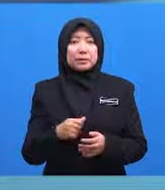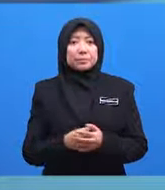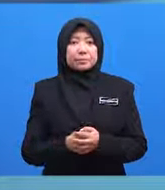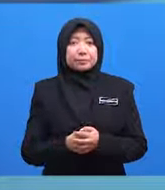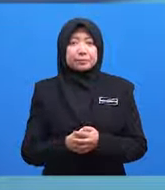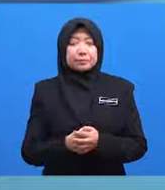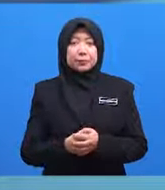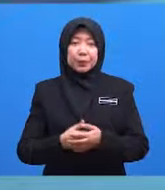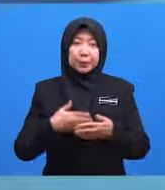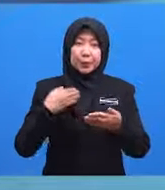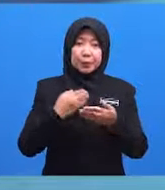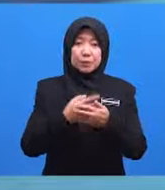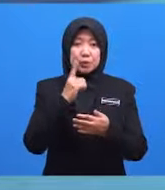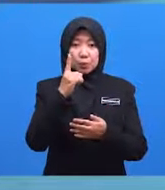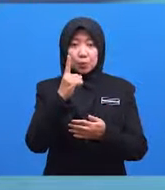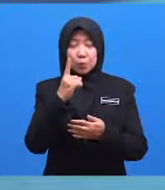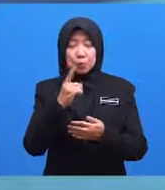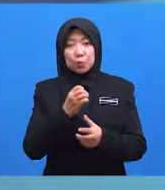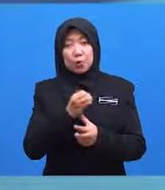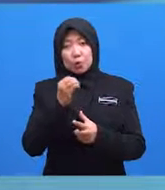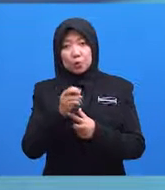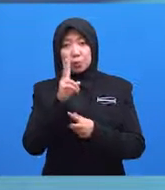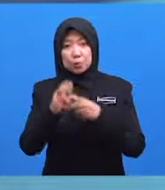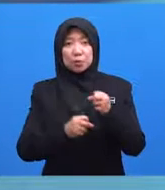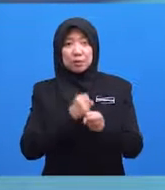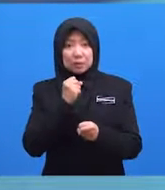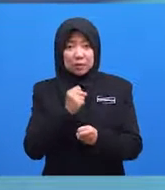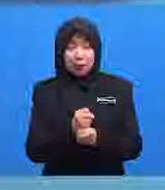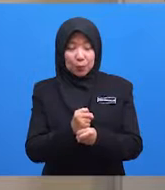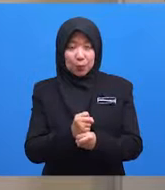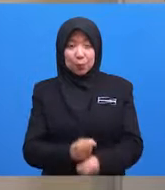selama 1 ke 2 tahun.